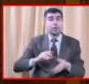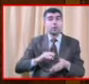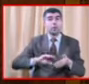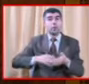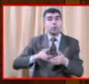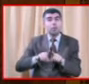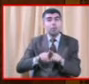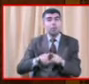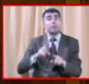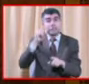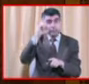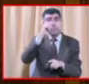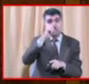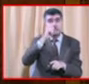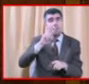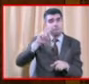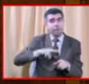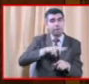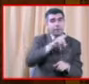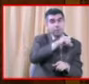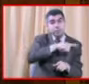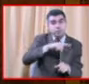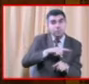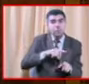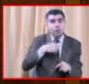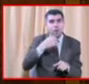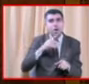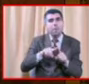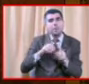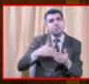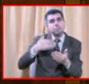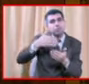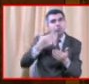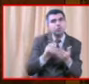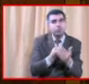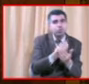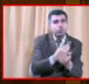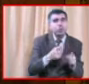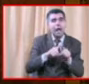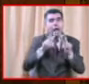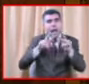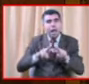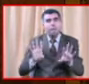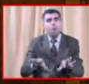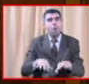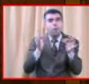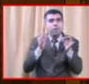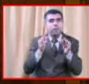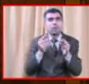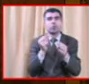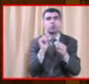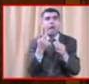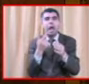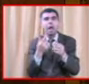غادي تكون مهمة جدا، مازال لحد الآن مازال يلاه كيحسوا باش يشوفوا التكاليف ديالها، وباش يشوفوا شنو هي